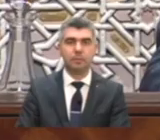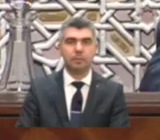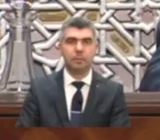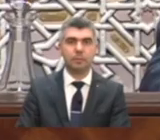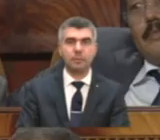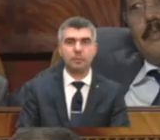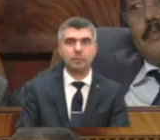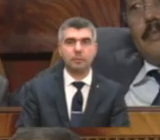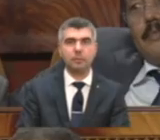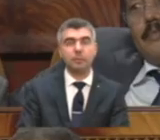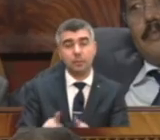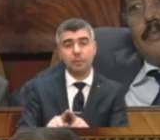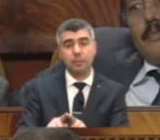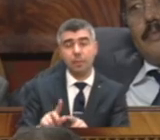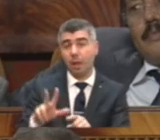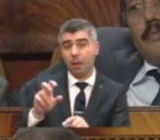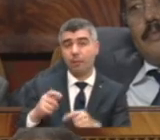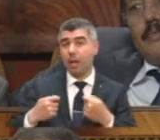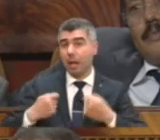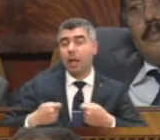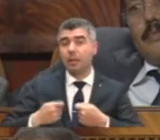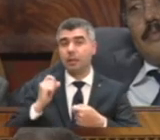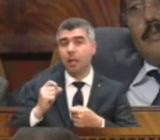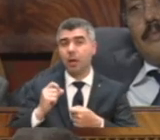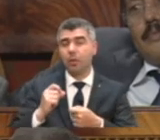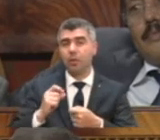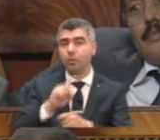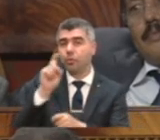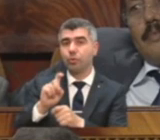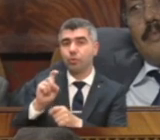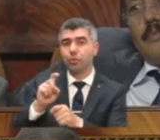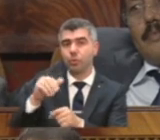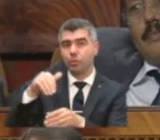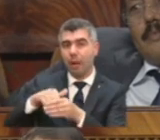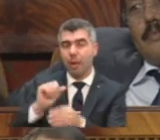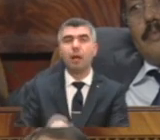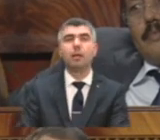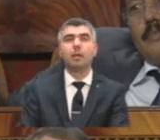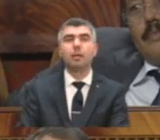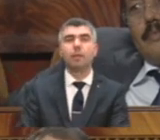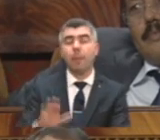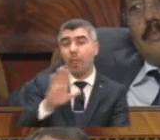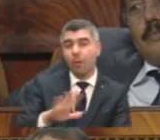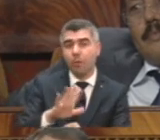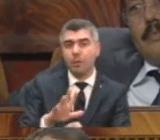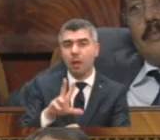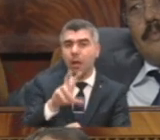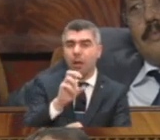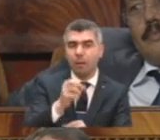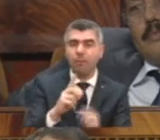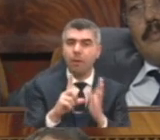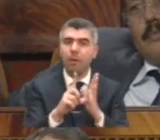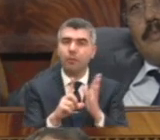وانتم كذلك رئيسة المنطق ديال الزجر للاسف هو اللي جدنا فيه وجبنا القوانين